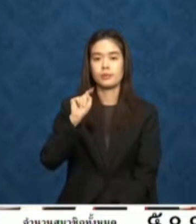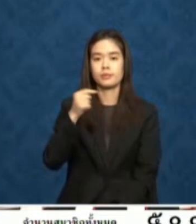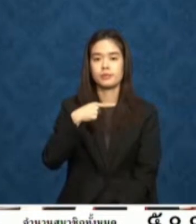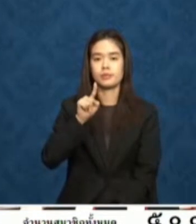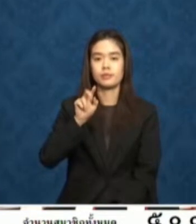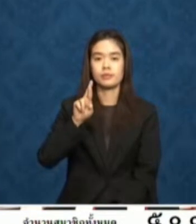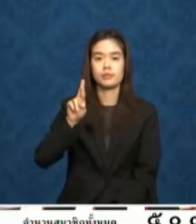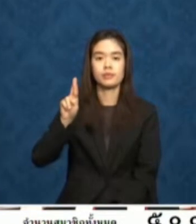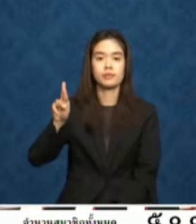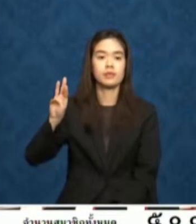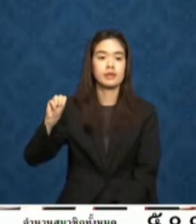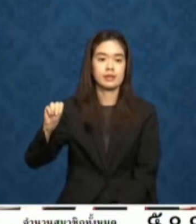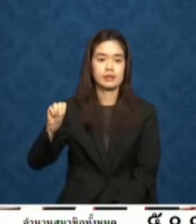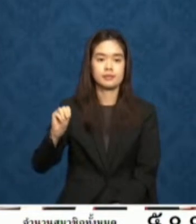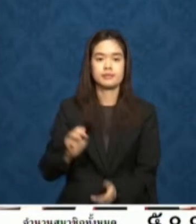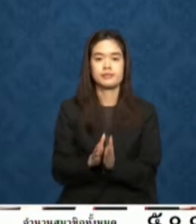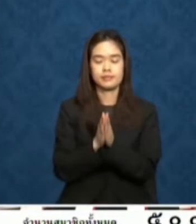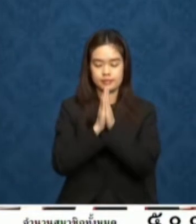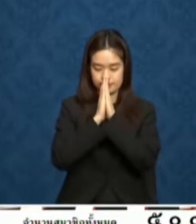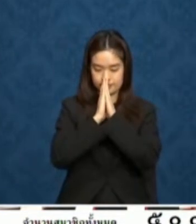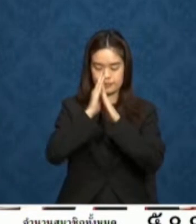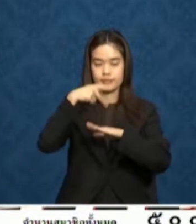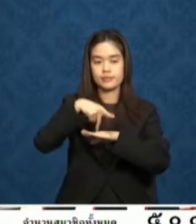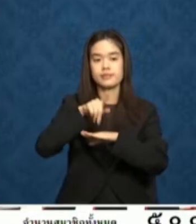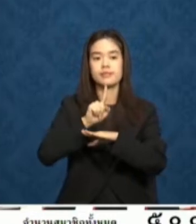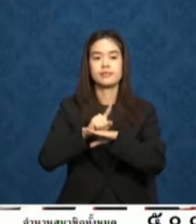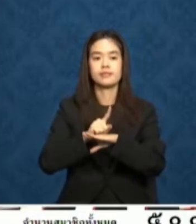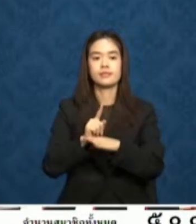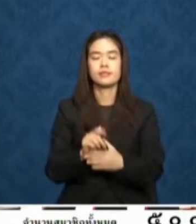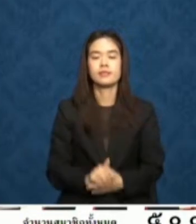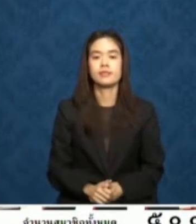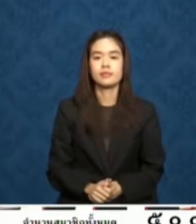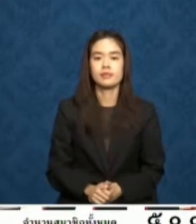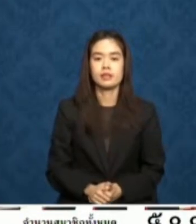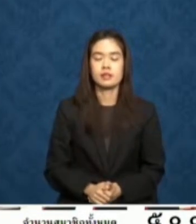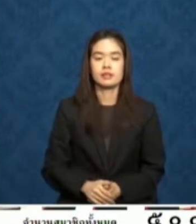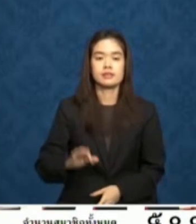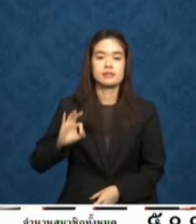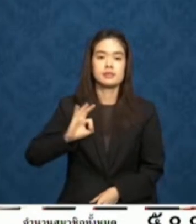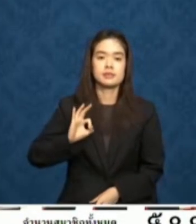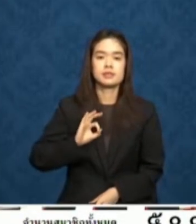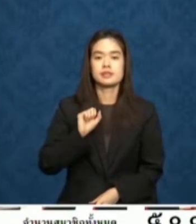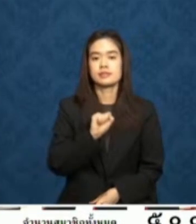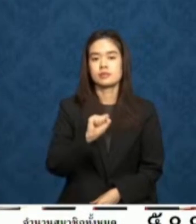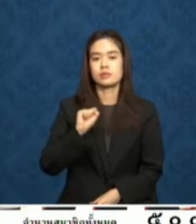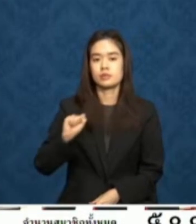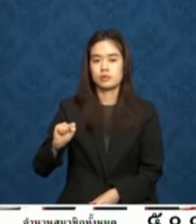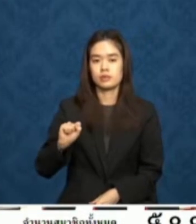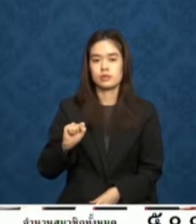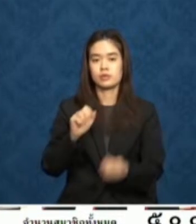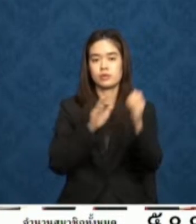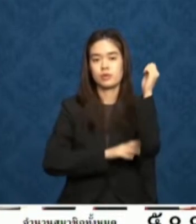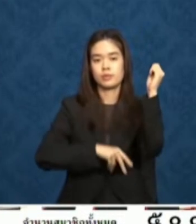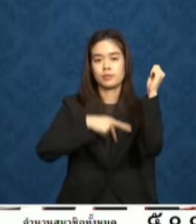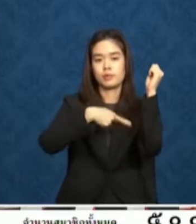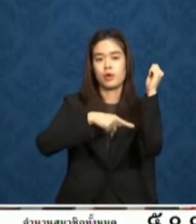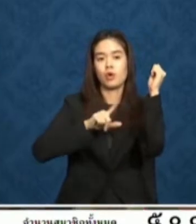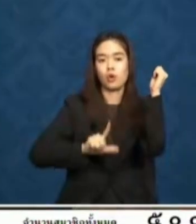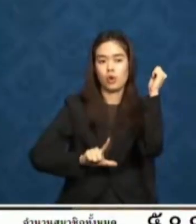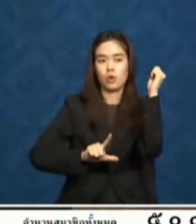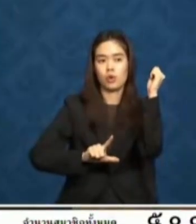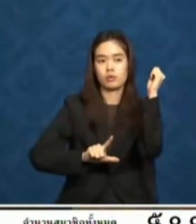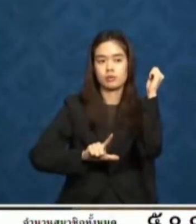ท่าน ปรธานภาที่ครบผม รม นุรักสมาชิก สภา ผทรรกสดอร์ Cam่ วพธตรุ ภั ปชายที่ปั Nept